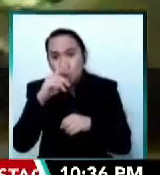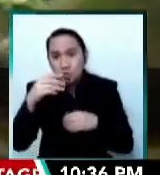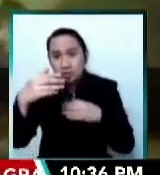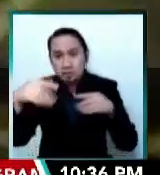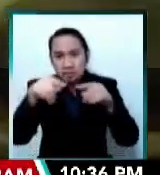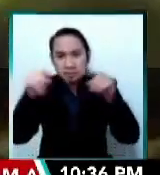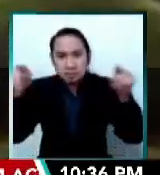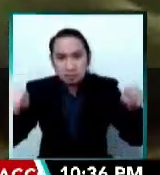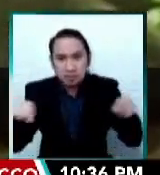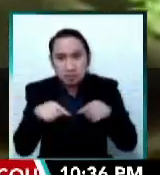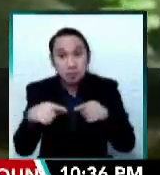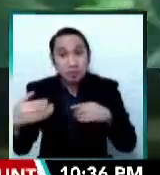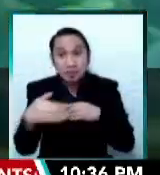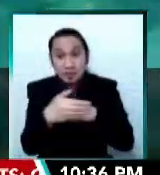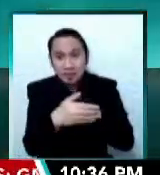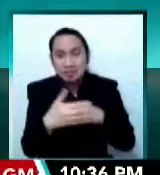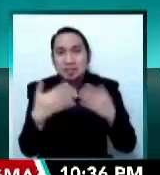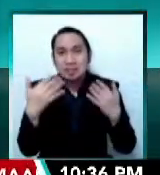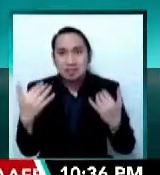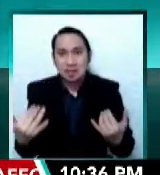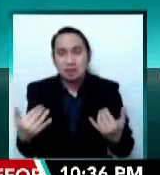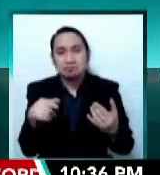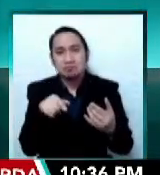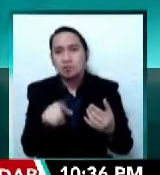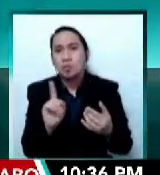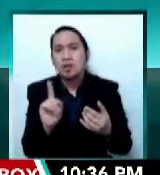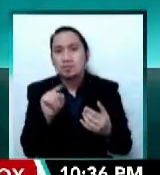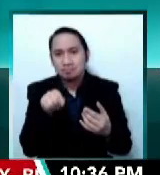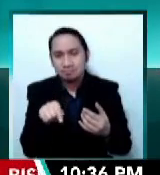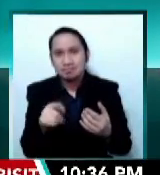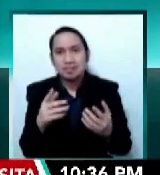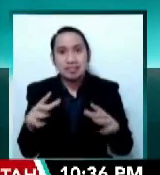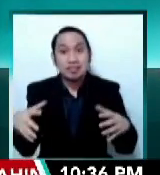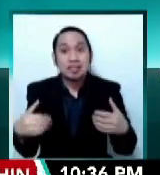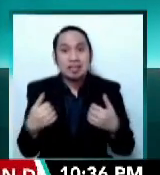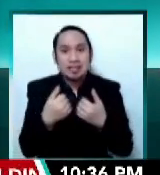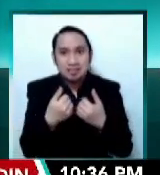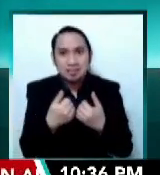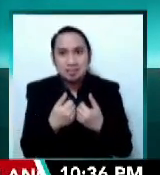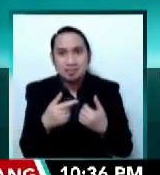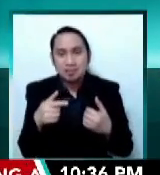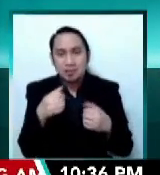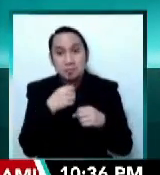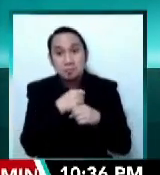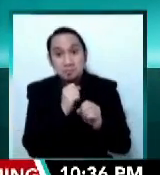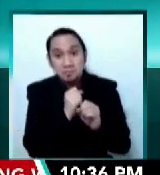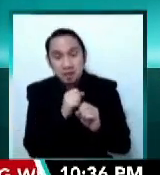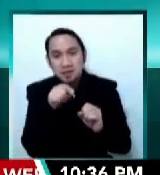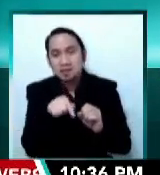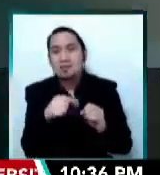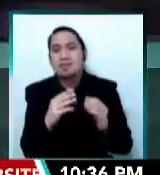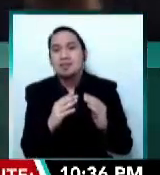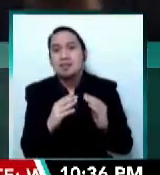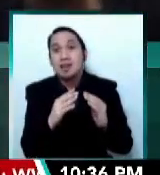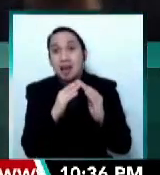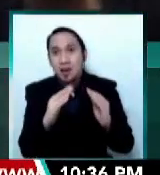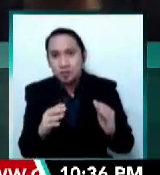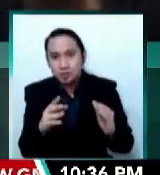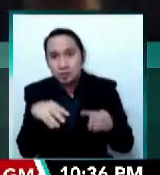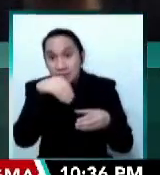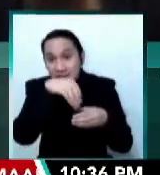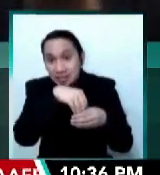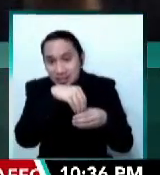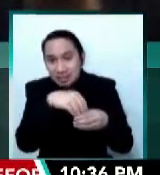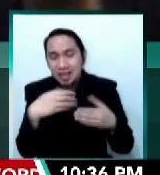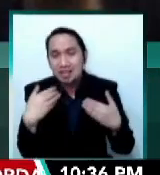Kaya next challenge ng pinsan, ang bahagi ng pinapagawa nitong bahay, gawin din daw niyang indoor koi pond. I thought it